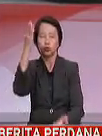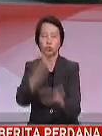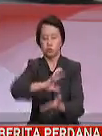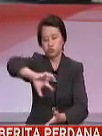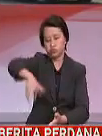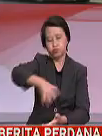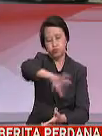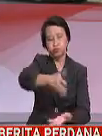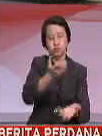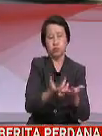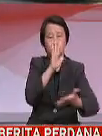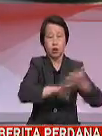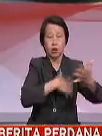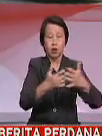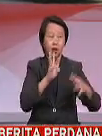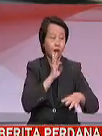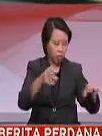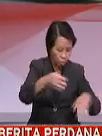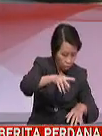air tidak berjadual kepada lebih